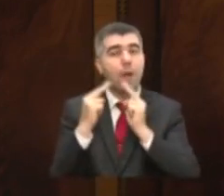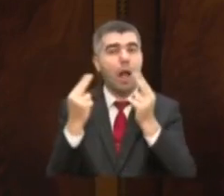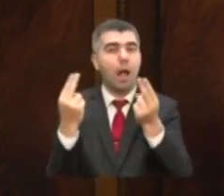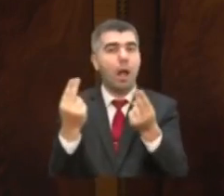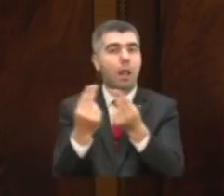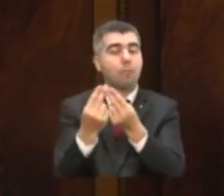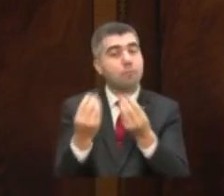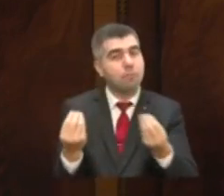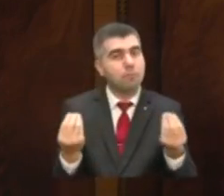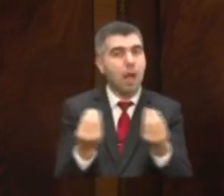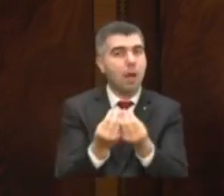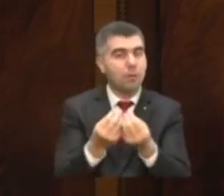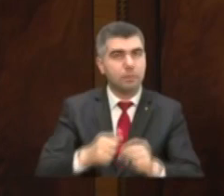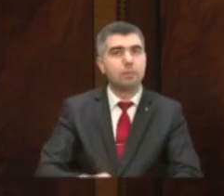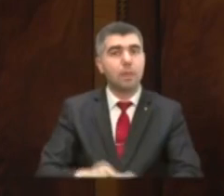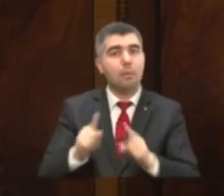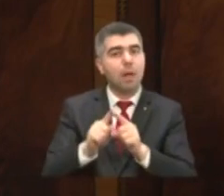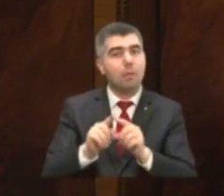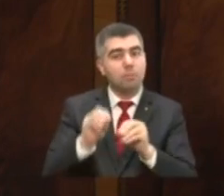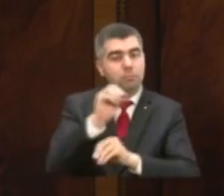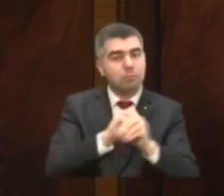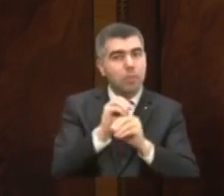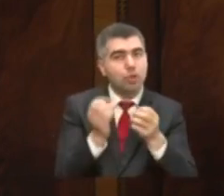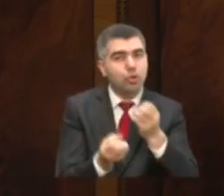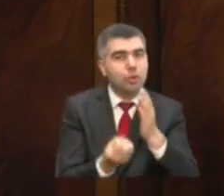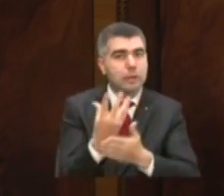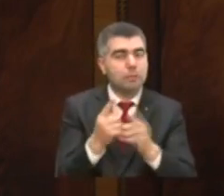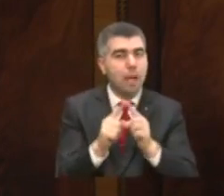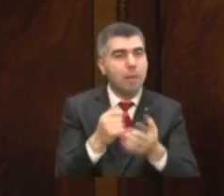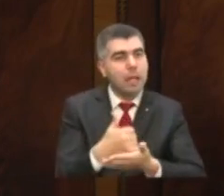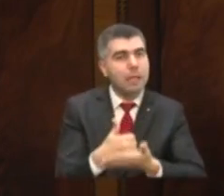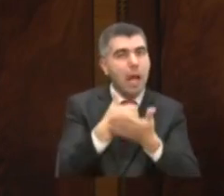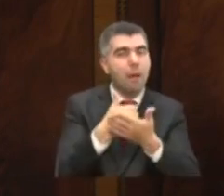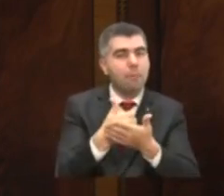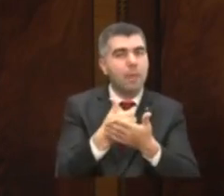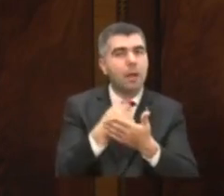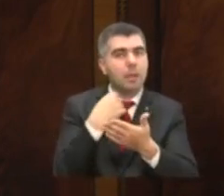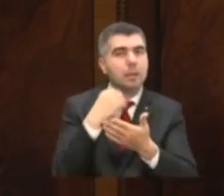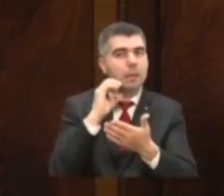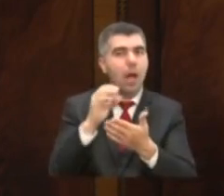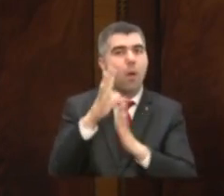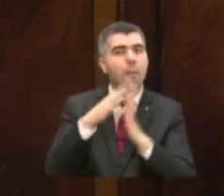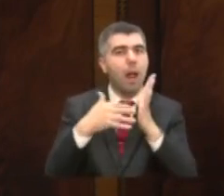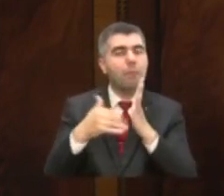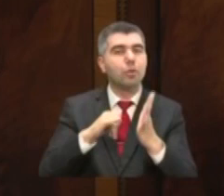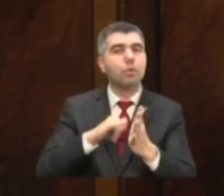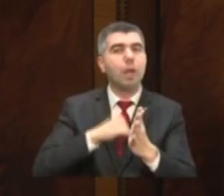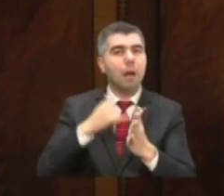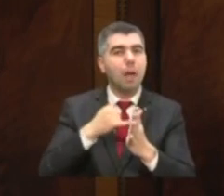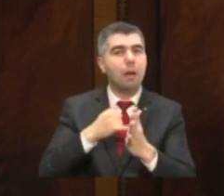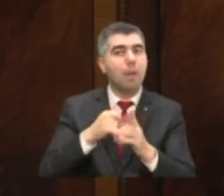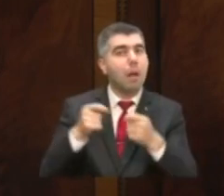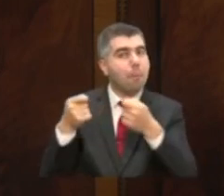المعنية لبلورة مشروع دعم تشغيل الشباب الذي يهدف إلى تحسين الإدماج الاقتصادي للشباب الذي ما يسبق لهم